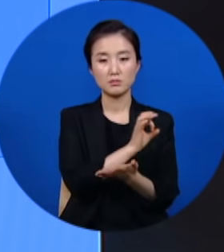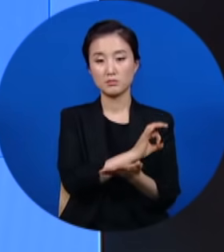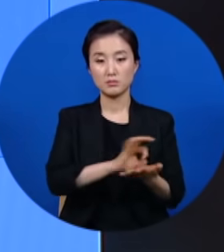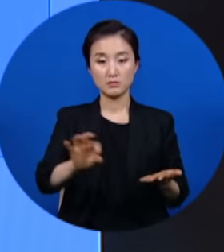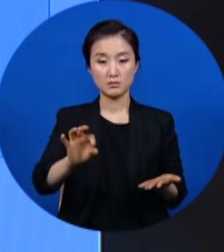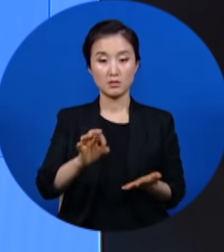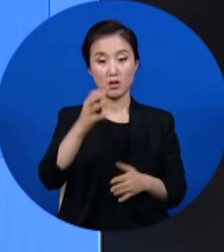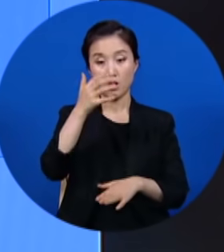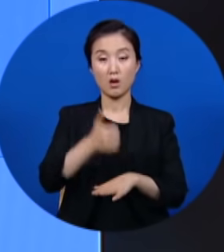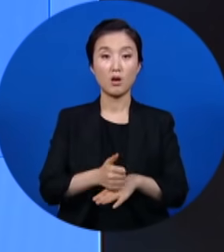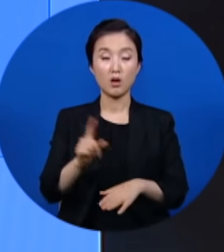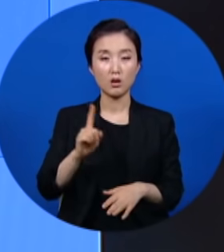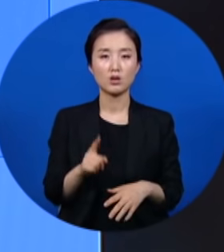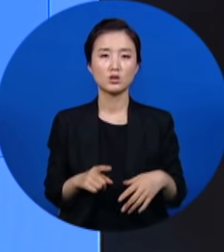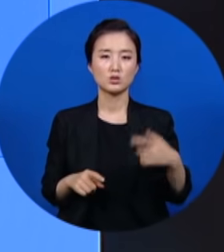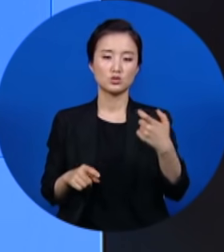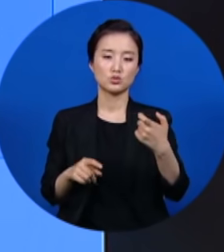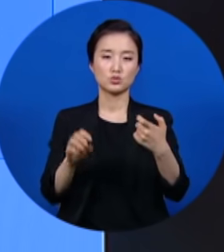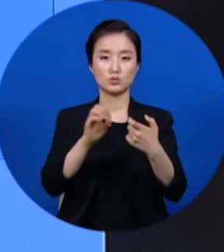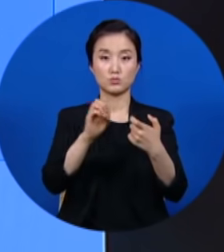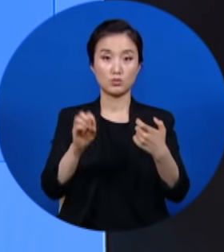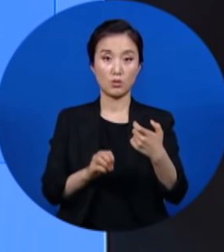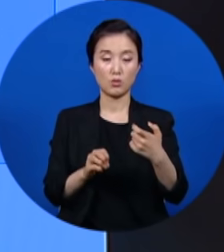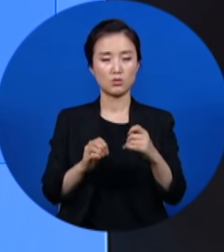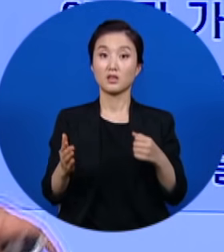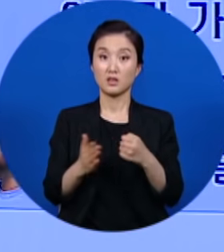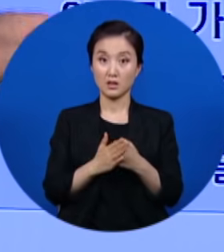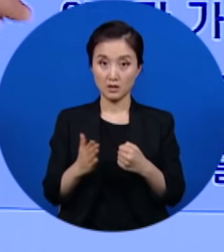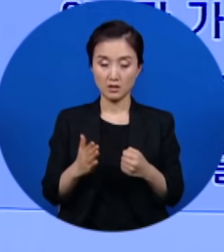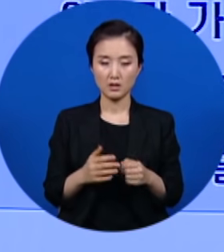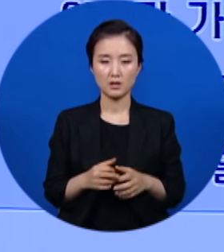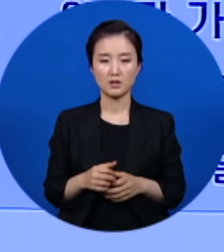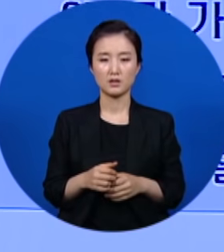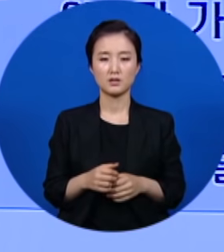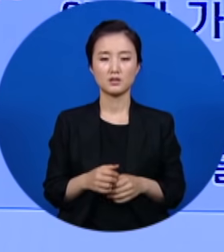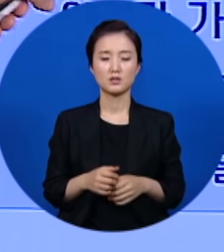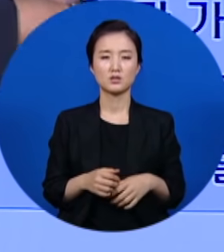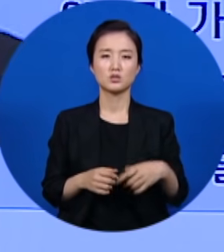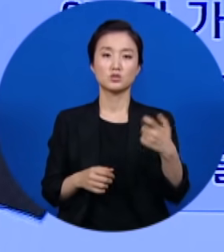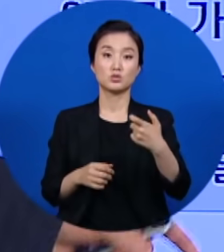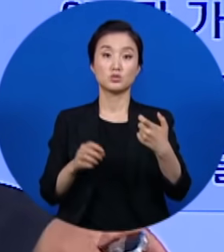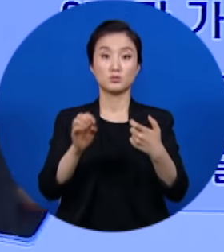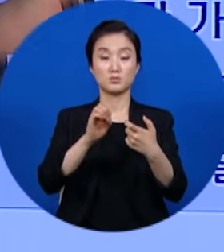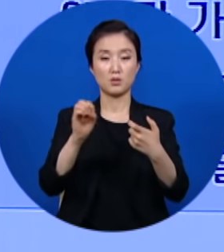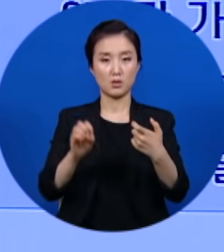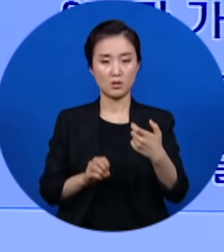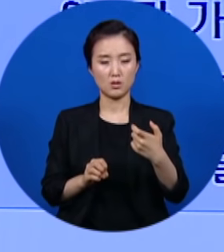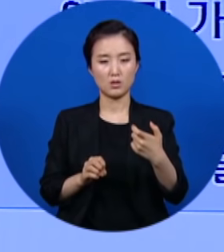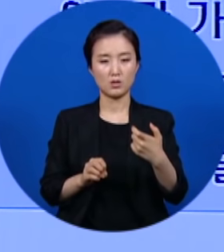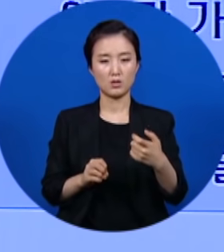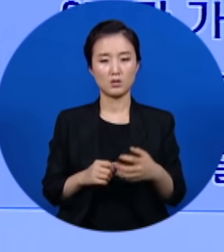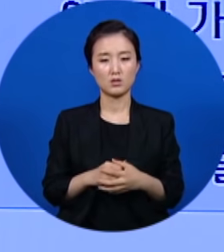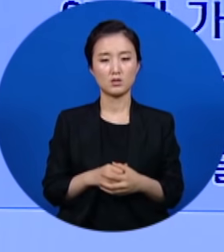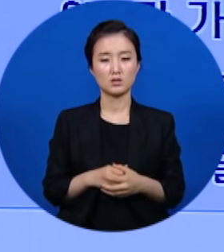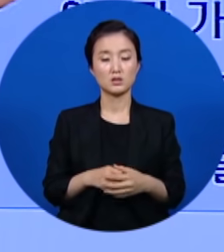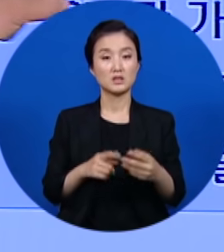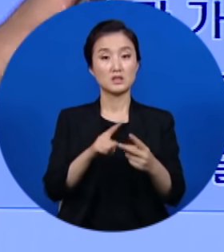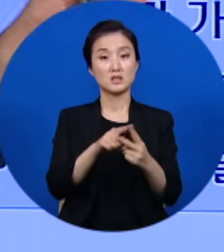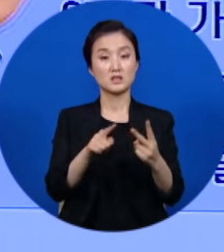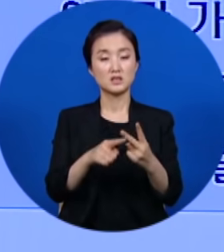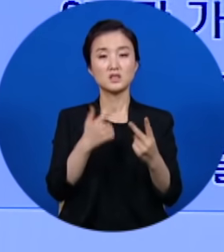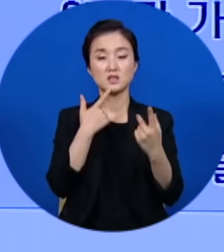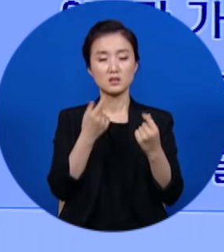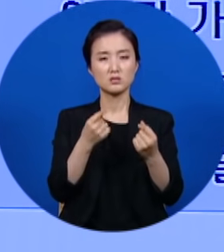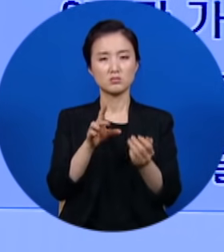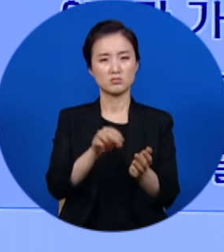정도가 은퇴 빈곤층으로 전락하게 된다는 거예요 60% 니까 대부분의 집은 이 두 가지 문제를 해결하지